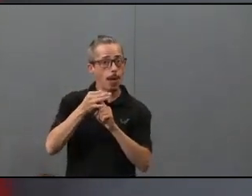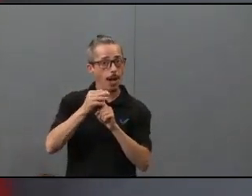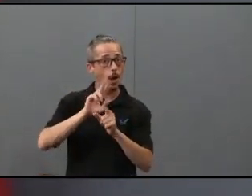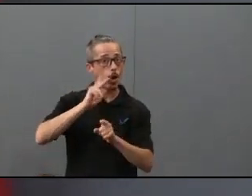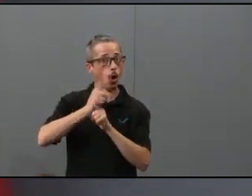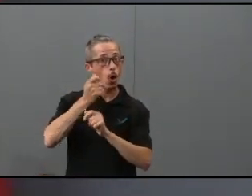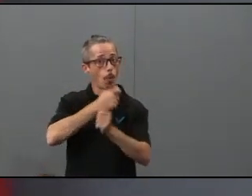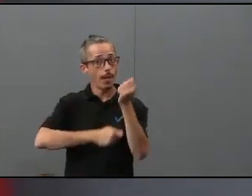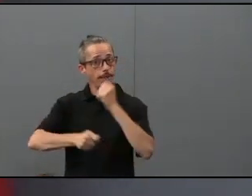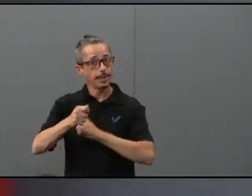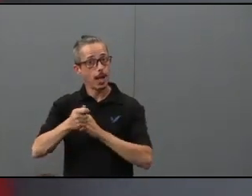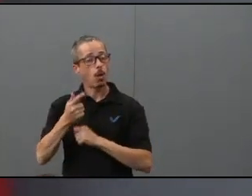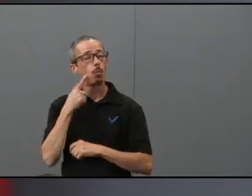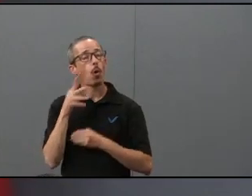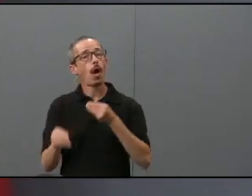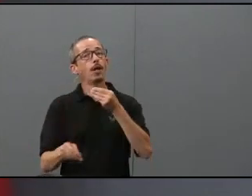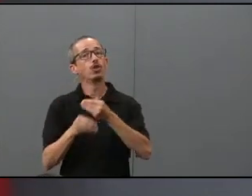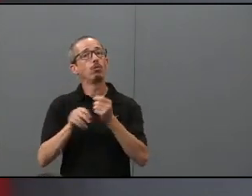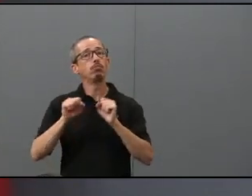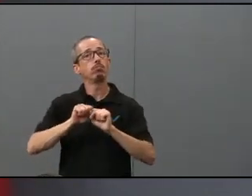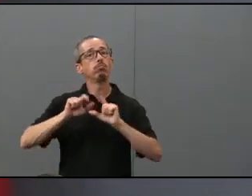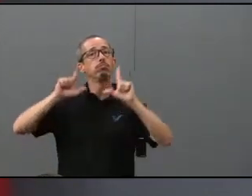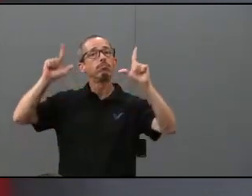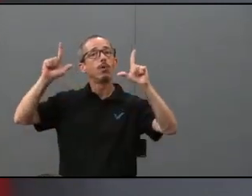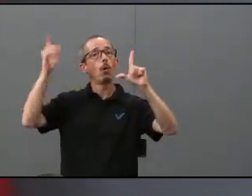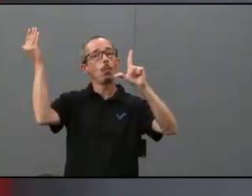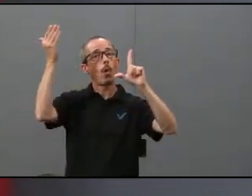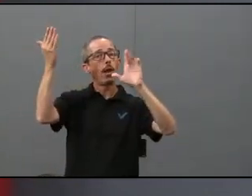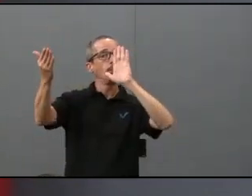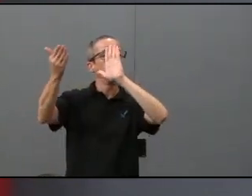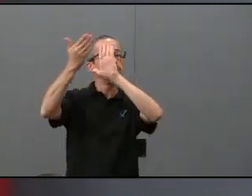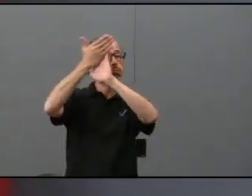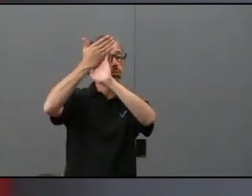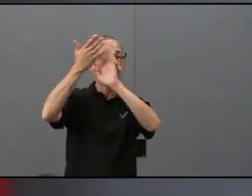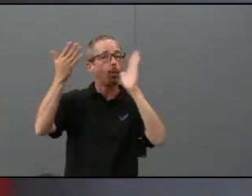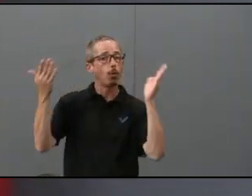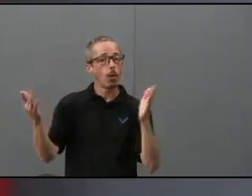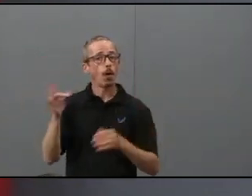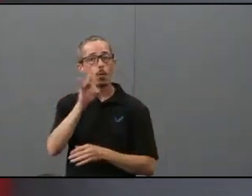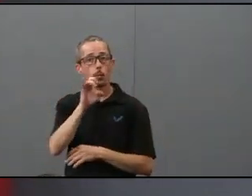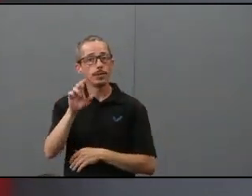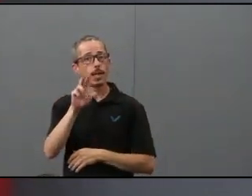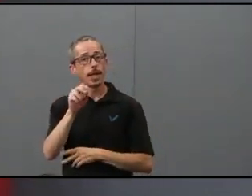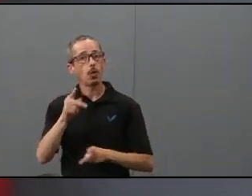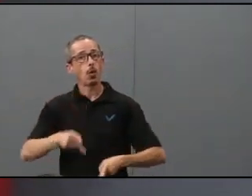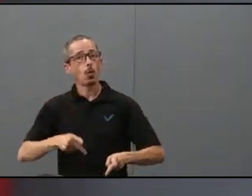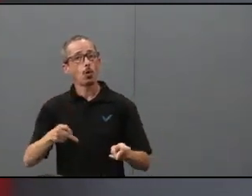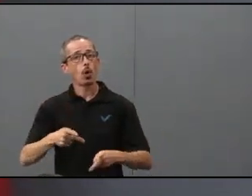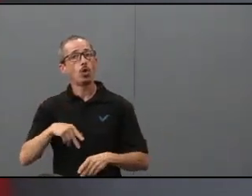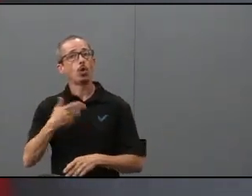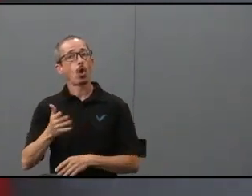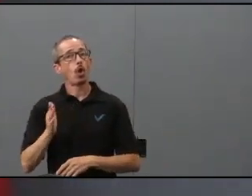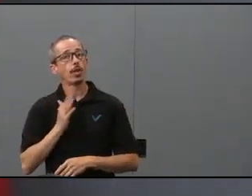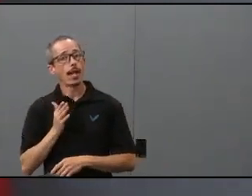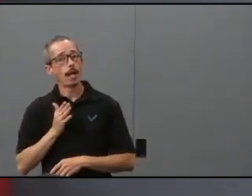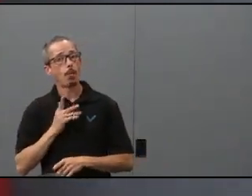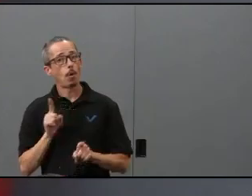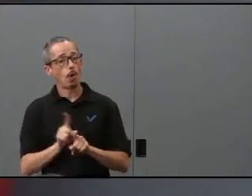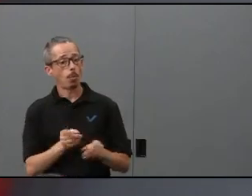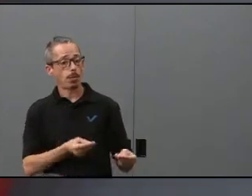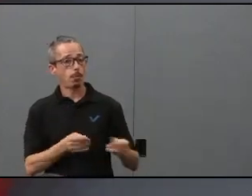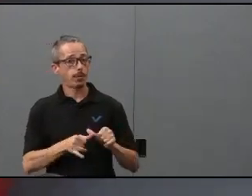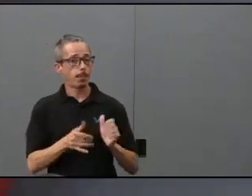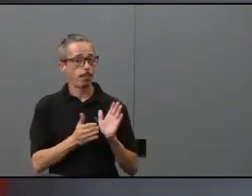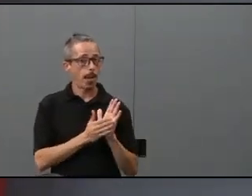commercial et l'installation d'une enseigne murale sur l'immeuble situé au 830 rue Notre-Dame tel que